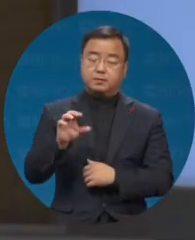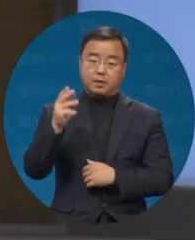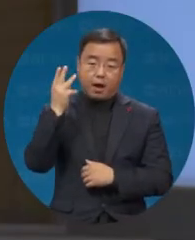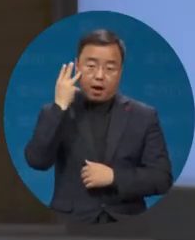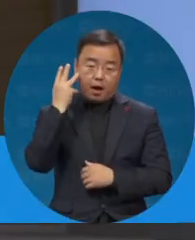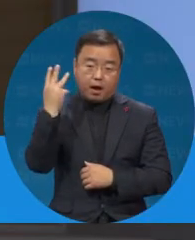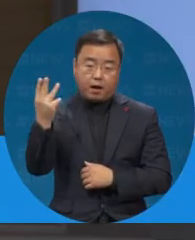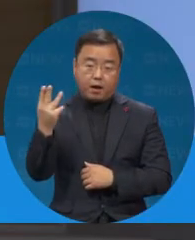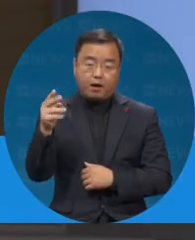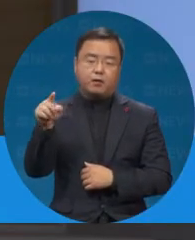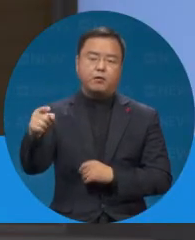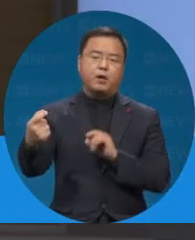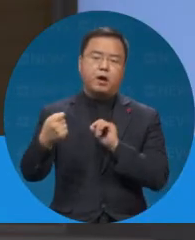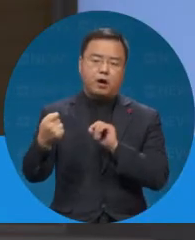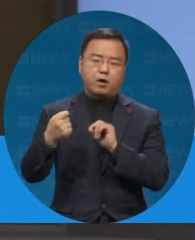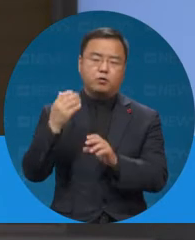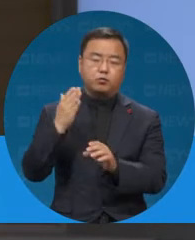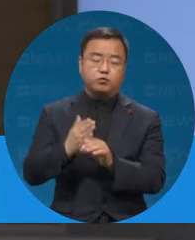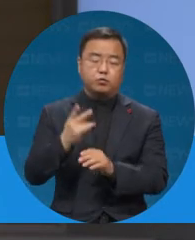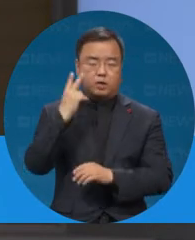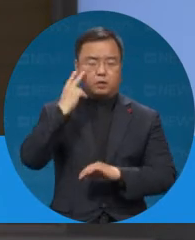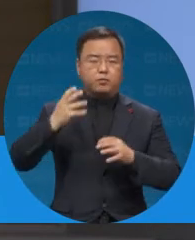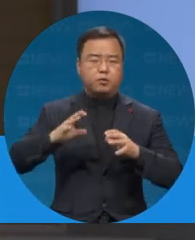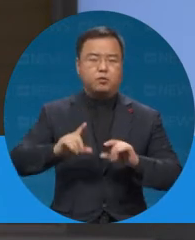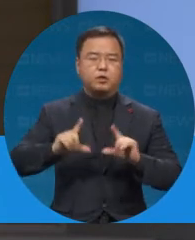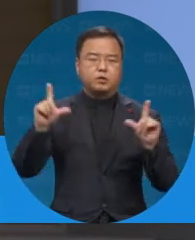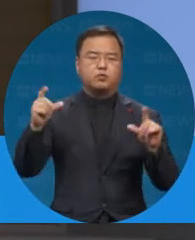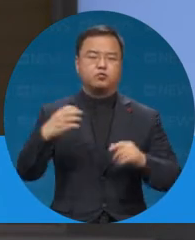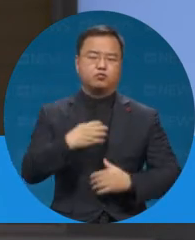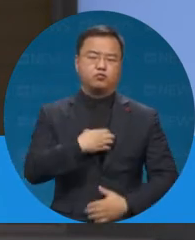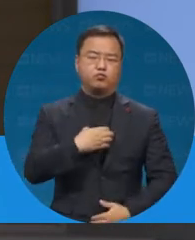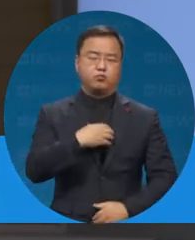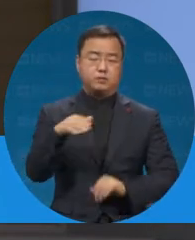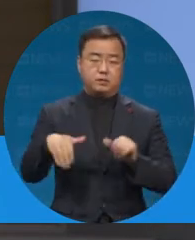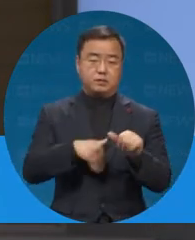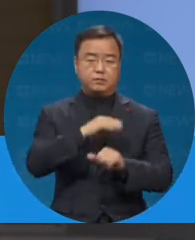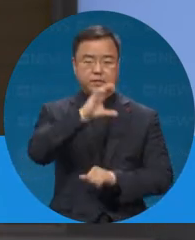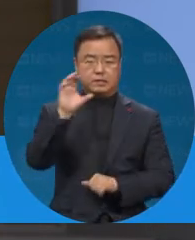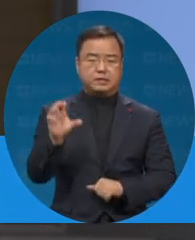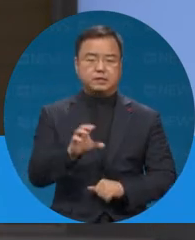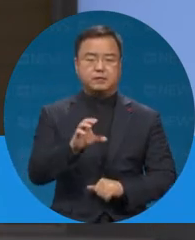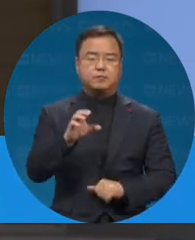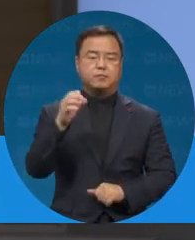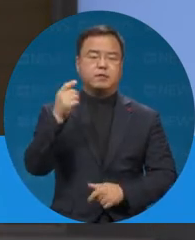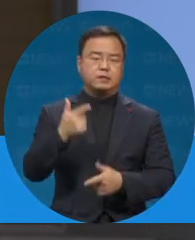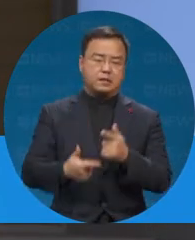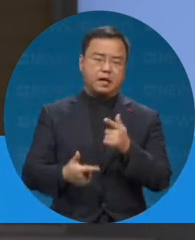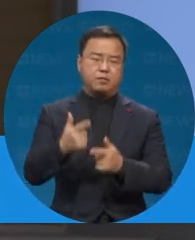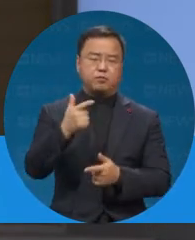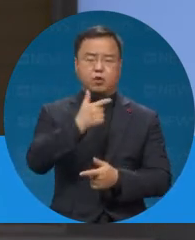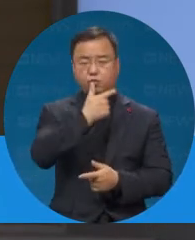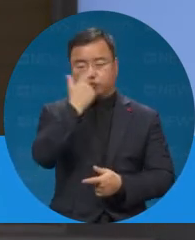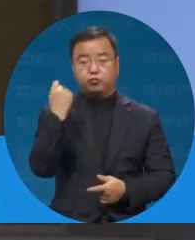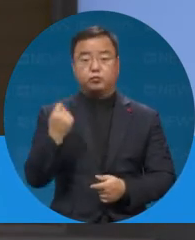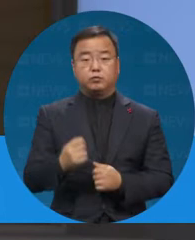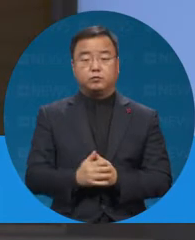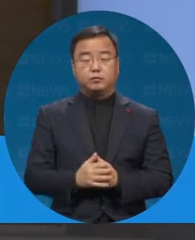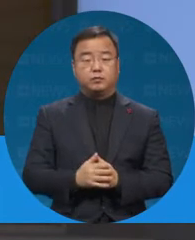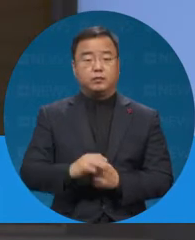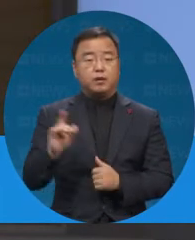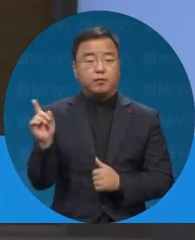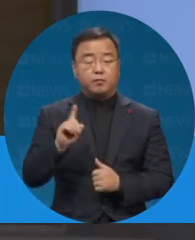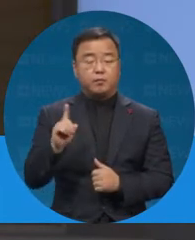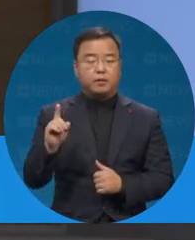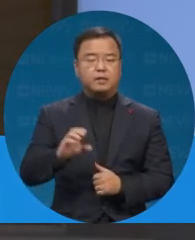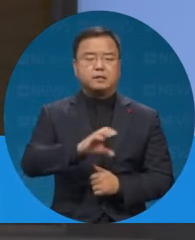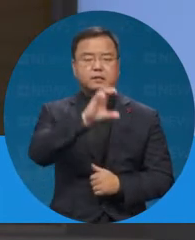다가왔는데요. 그런데 미국에서는 최근 기후 위기 때문에 크리스마스 트리로 쓸 나무가 부족하다고 합니다. 오죽하면